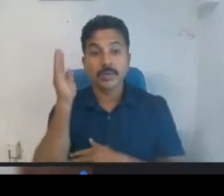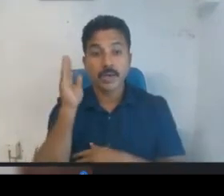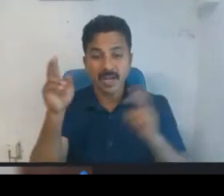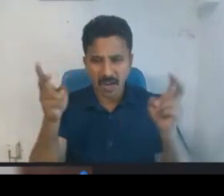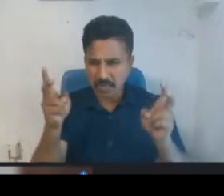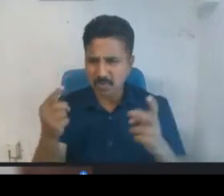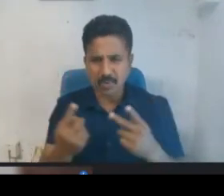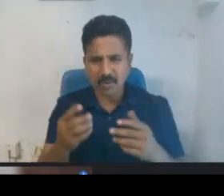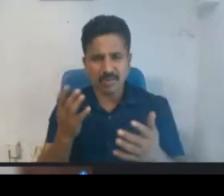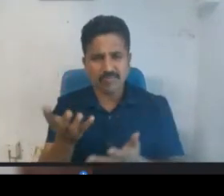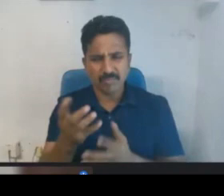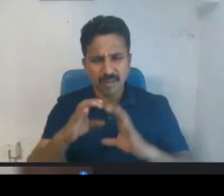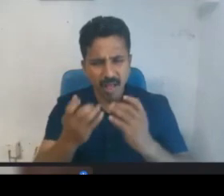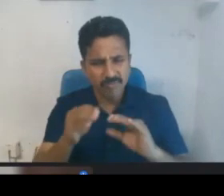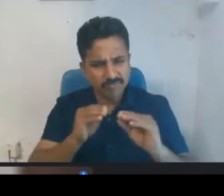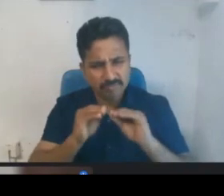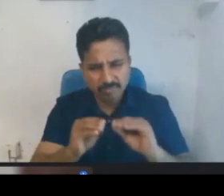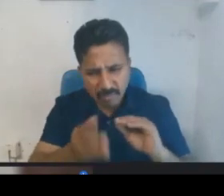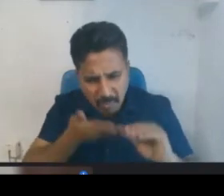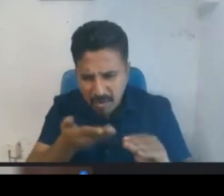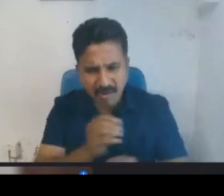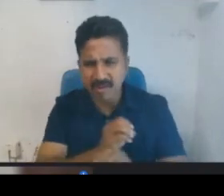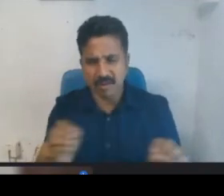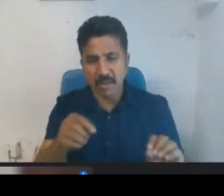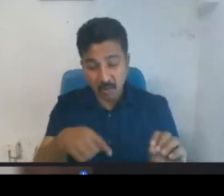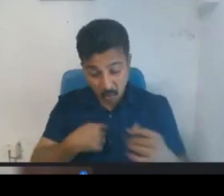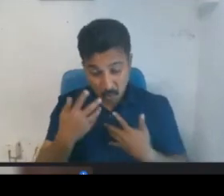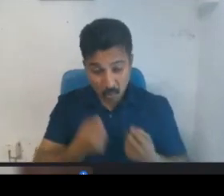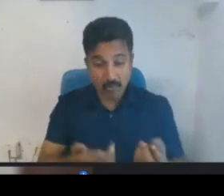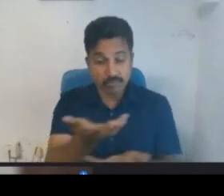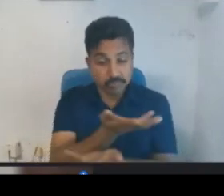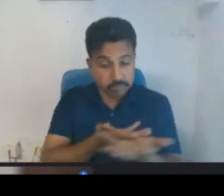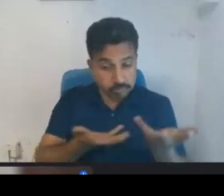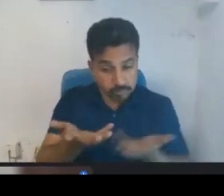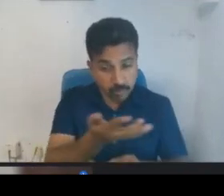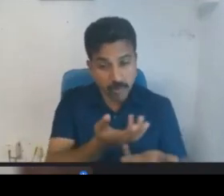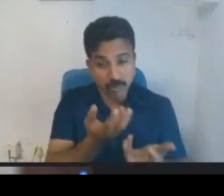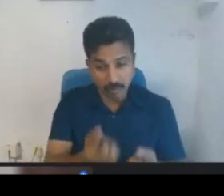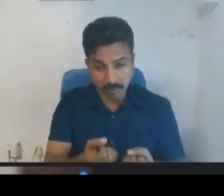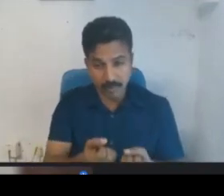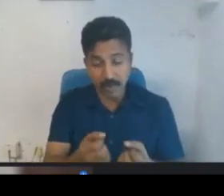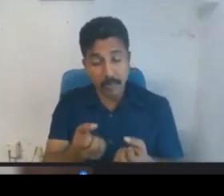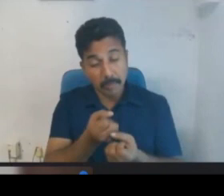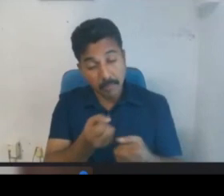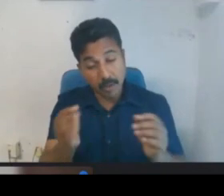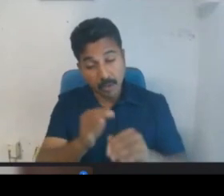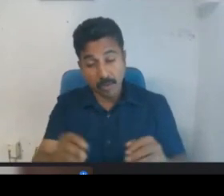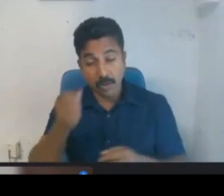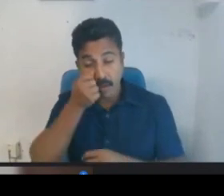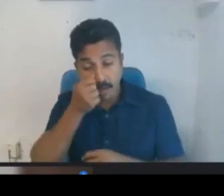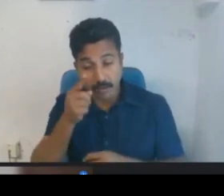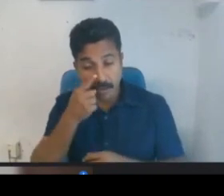ക്ലാസ് എന്നതിലുപരി ഒരുപക്ഷെ ഇതൊരു ഡിസ്കഷൻ സെഷൻ ആയിരിക്കും. കാരണം ഒരുപാട് കുട്ടികളുടെ അച്ഛനും അമ്മമാരും